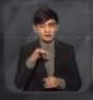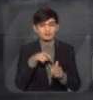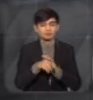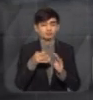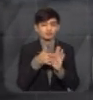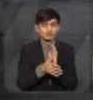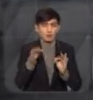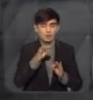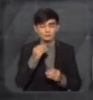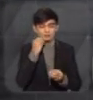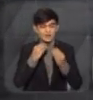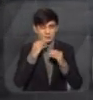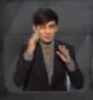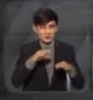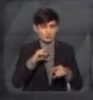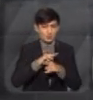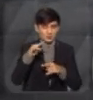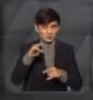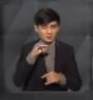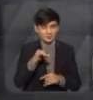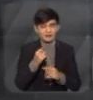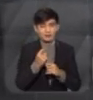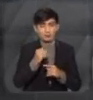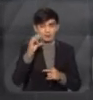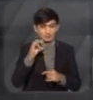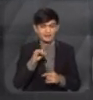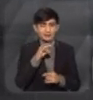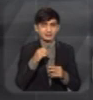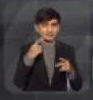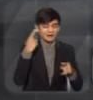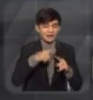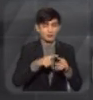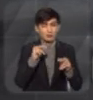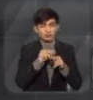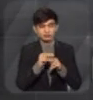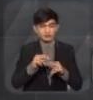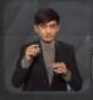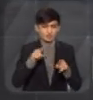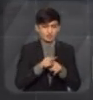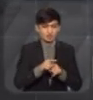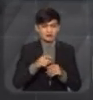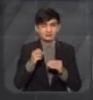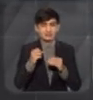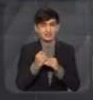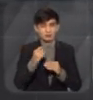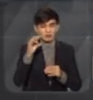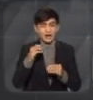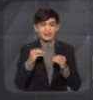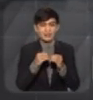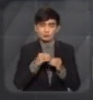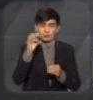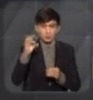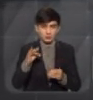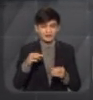расходы занимает питание на борту, аэронавигационное и инженерно-техническое обслуживание. Почти 10%